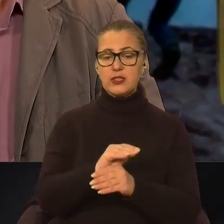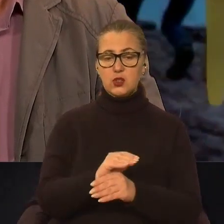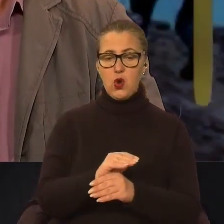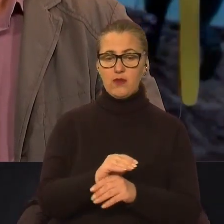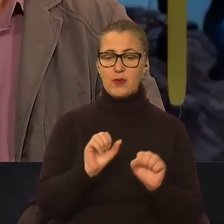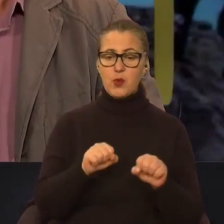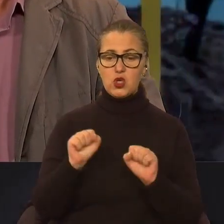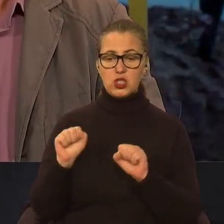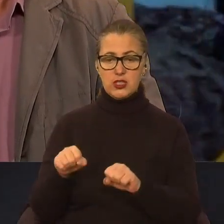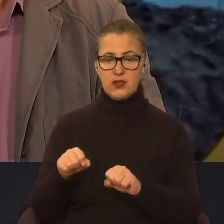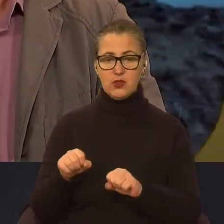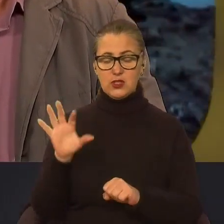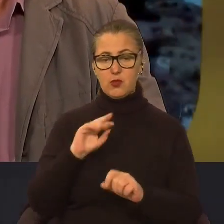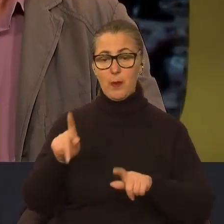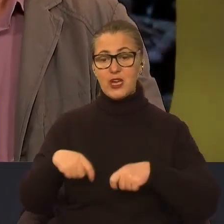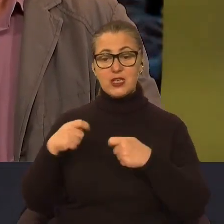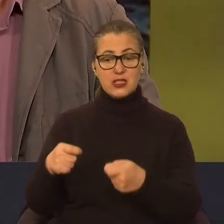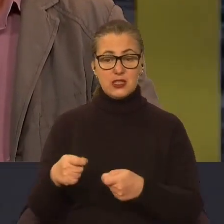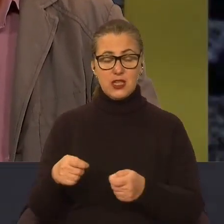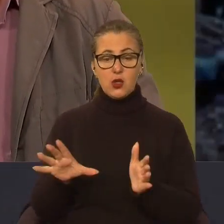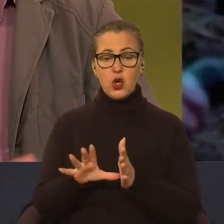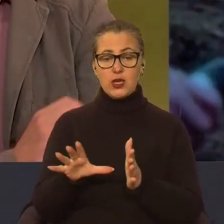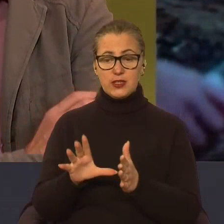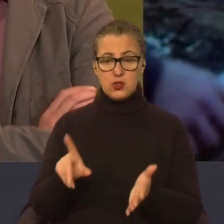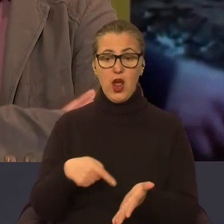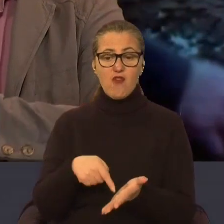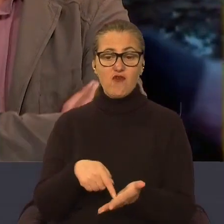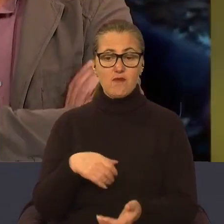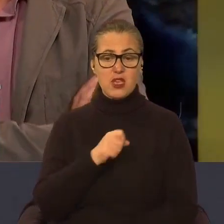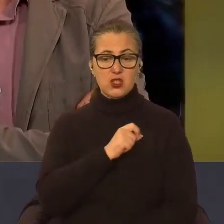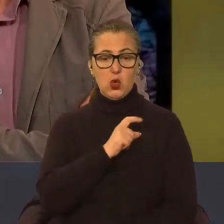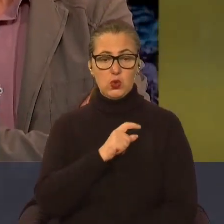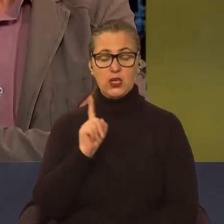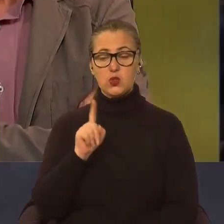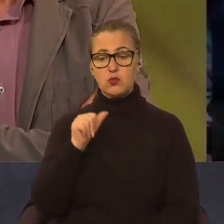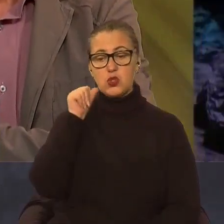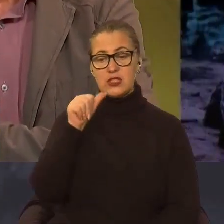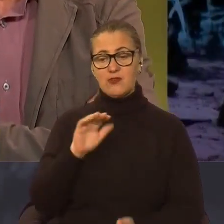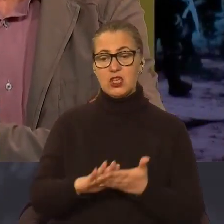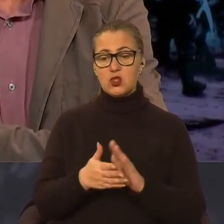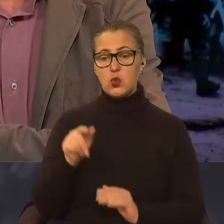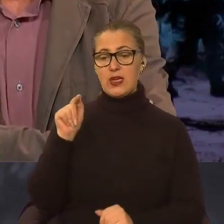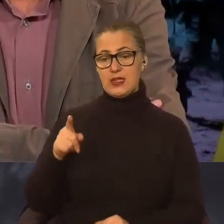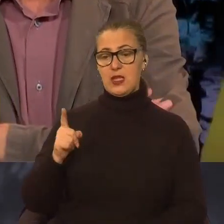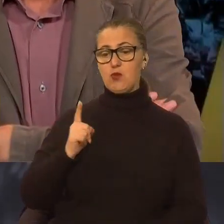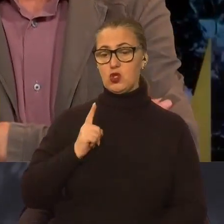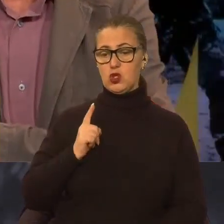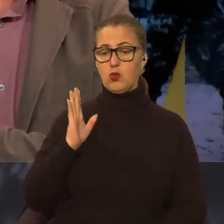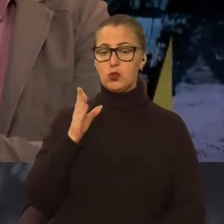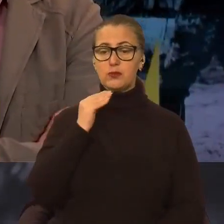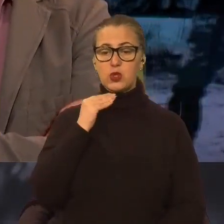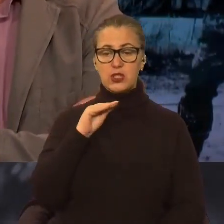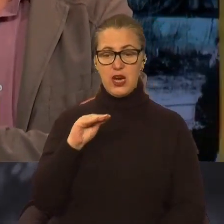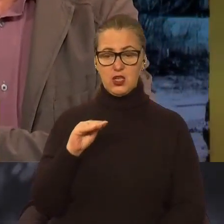можливості щодо передачі електроенергії в місто Одесу тому завтра ситуація там як очікуємо буде покращуватися